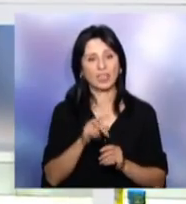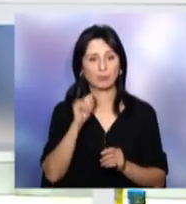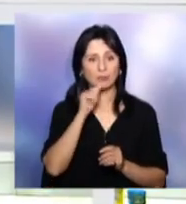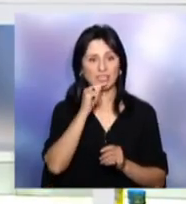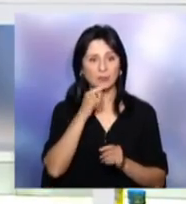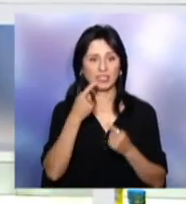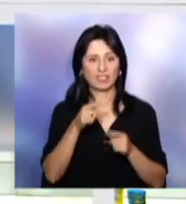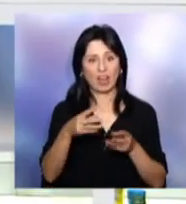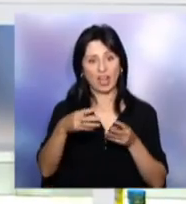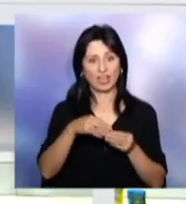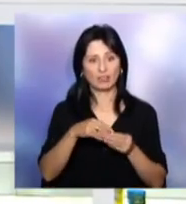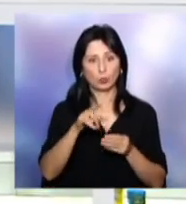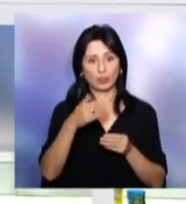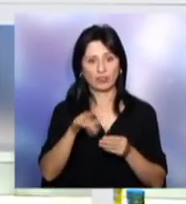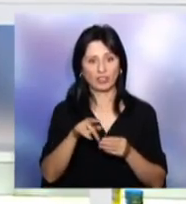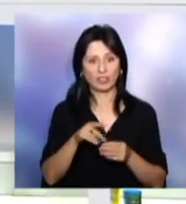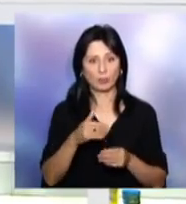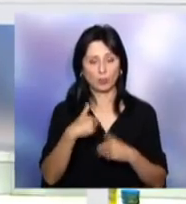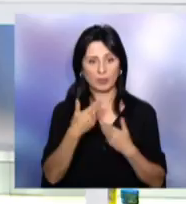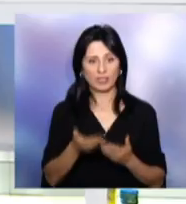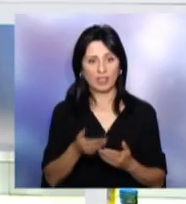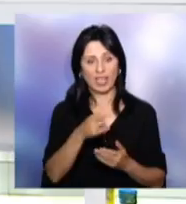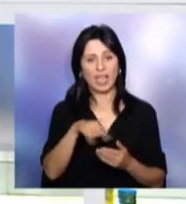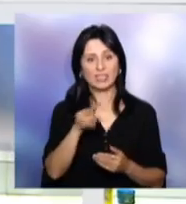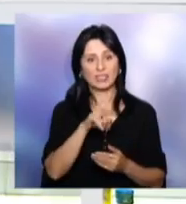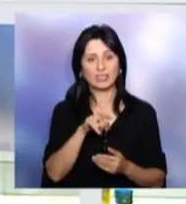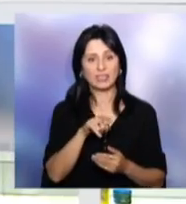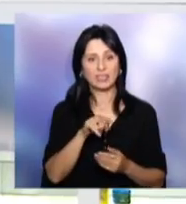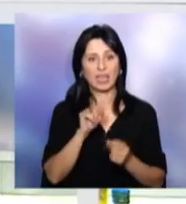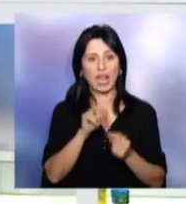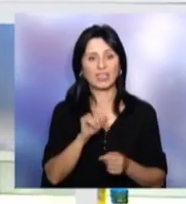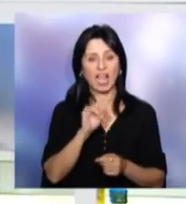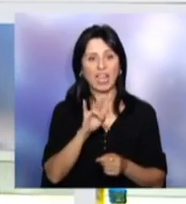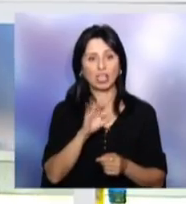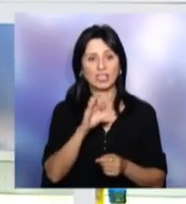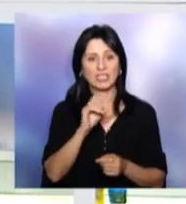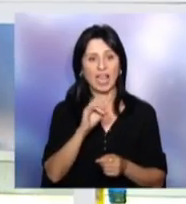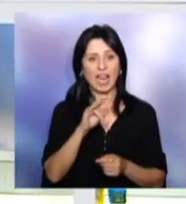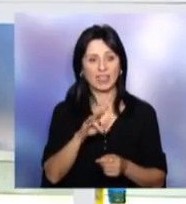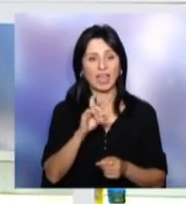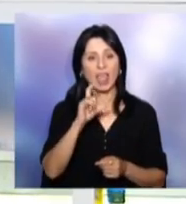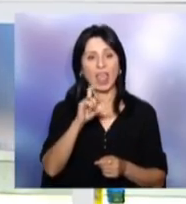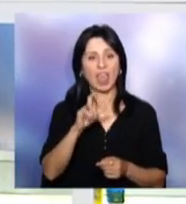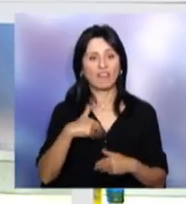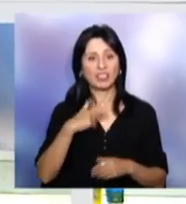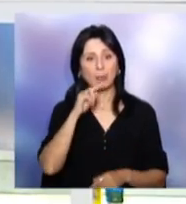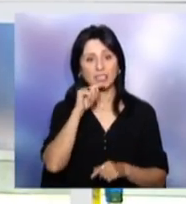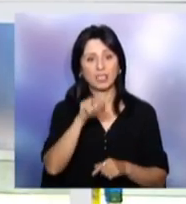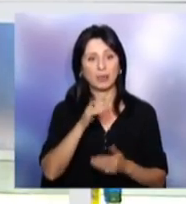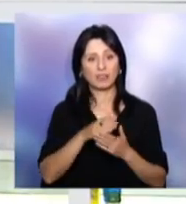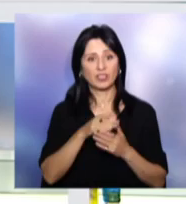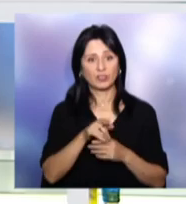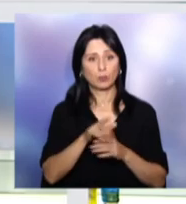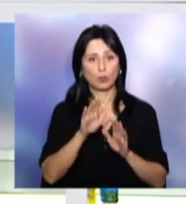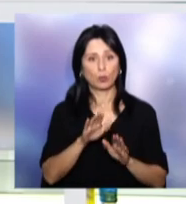სხვა პროდუქტთან კომბინაციაში. ეს უკვე თქვენთვის მომინდია, რადგან ამ შემთხვევაში ანტიოქსიდანტი, სელენი და E ვიტამინი, რომელიც ბევრი ასე მინჩი, ამ